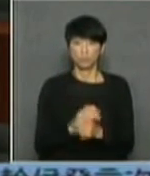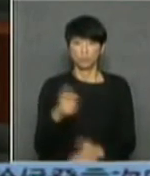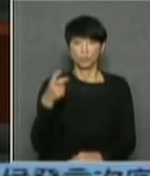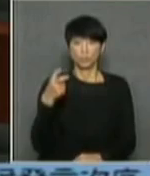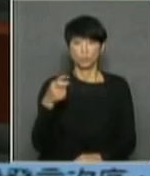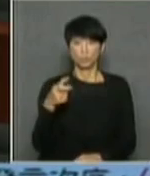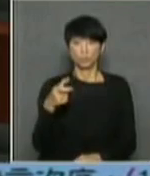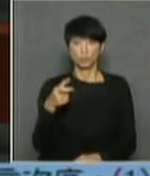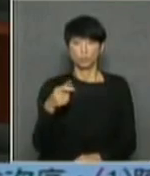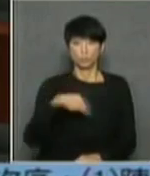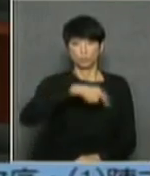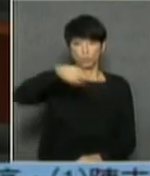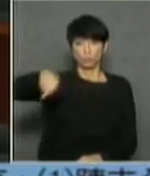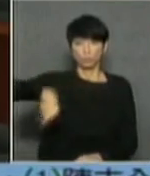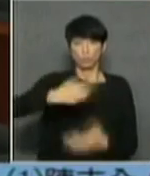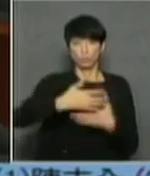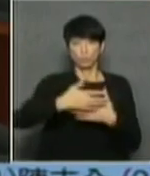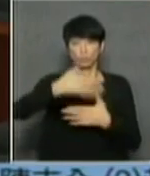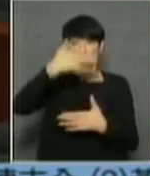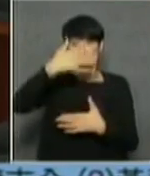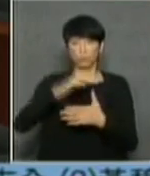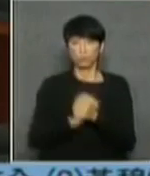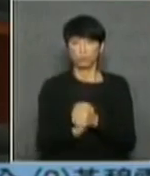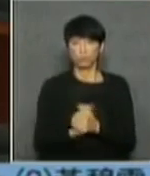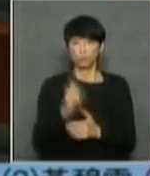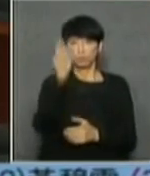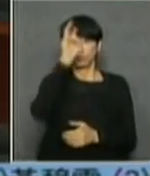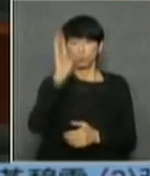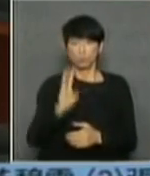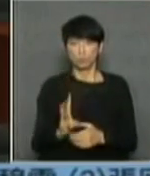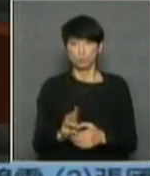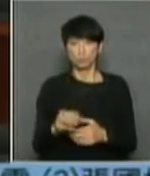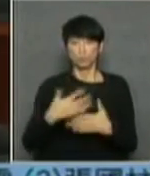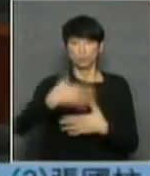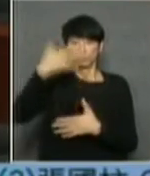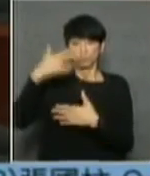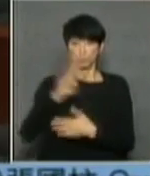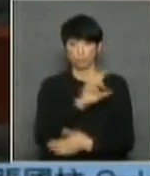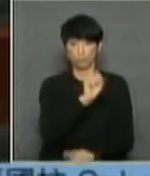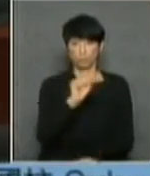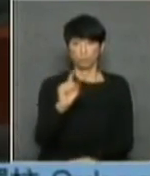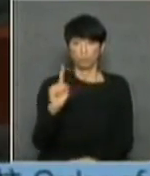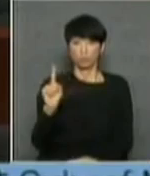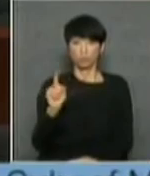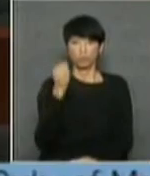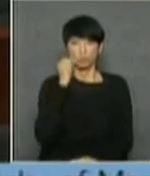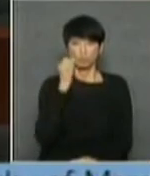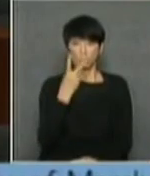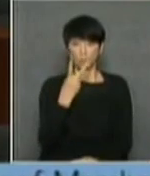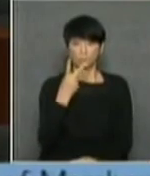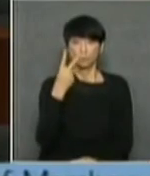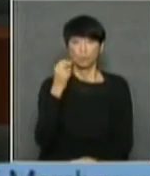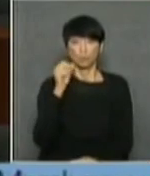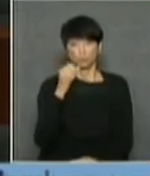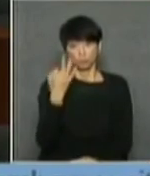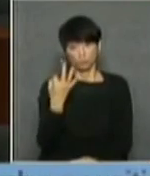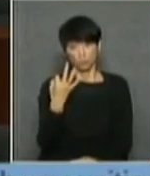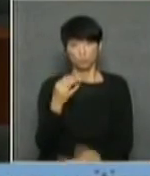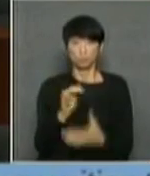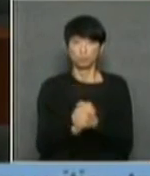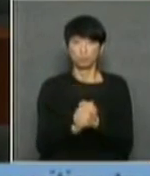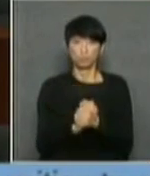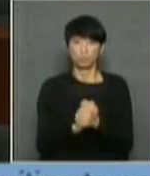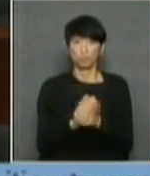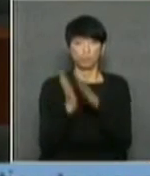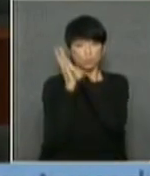24期、清河村的1期為例，居民是2008年入伙的，當時兩三歲的兒童呢住了